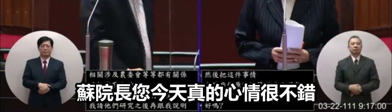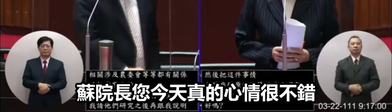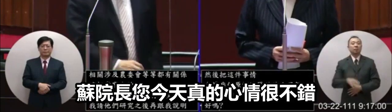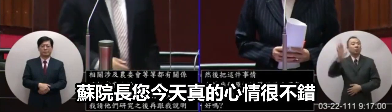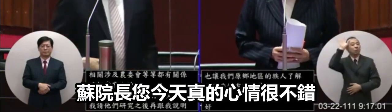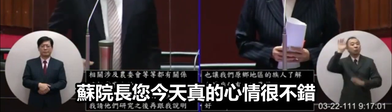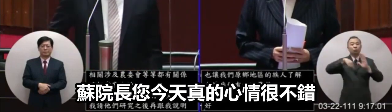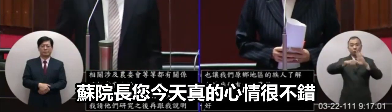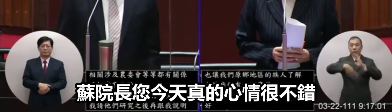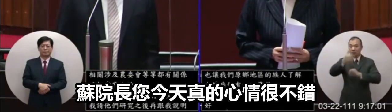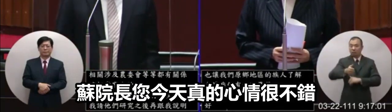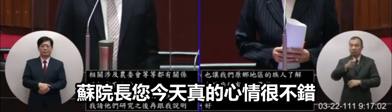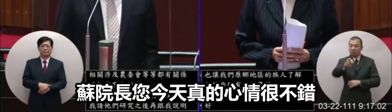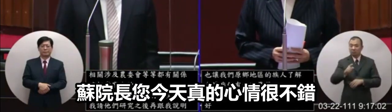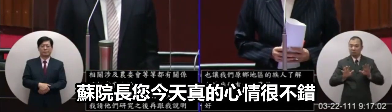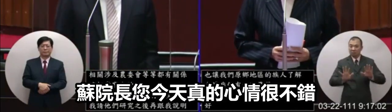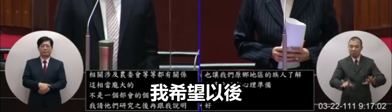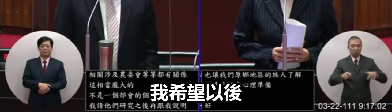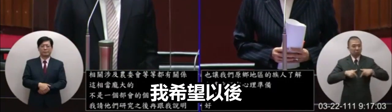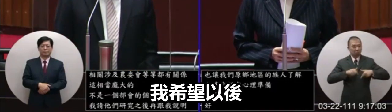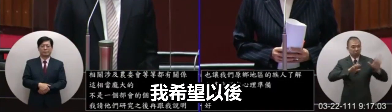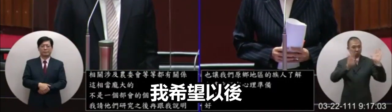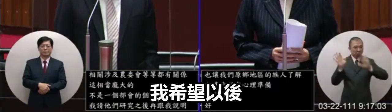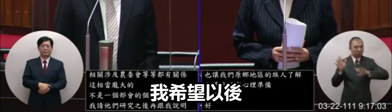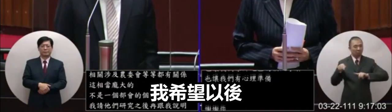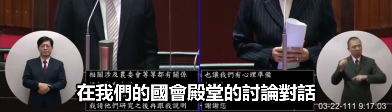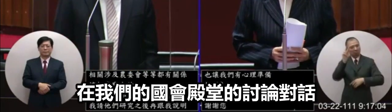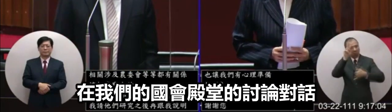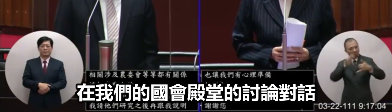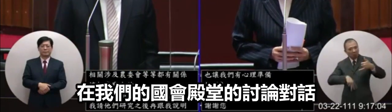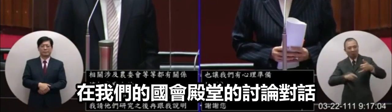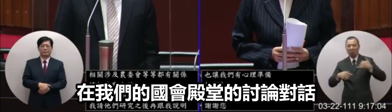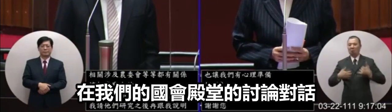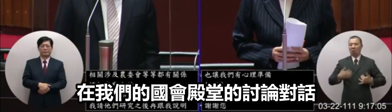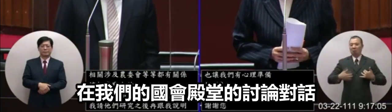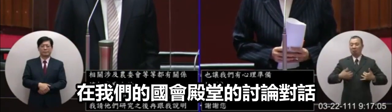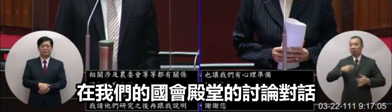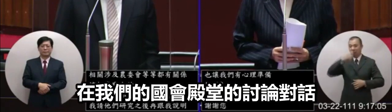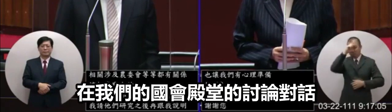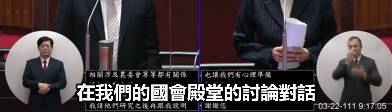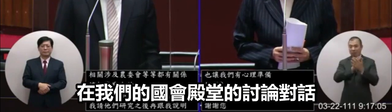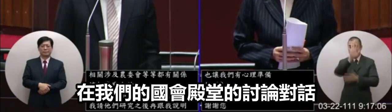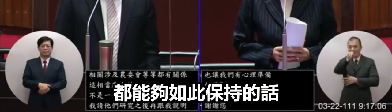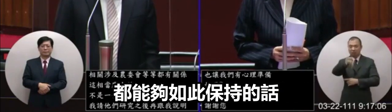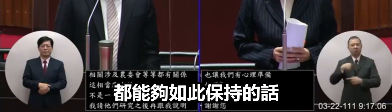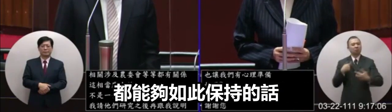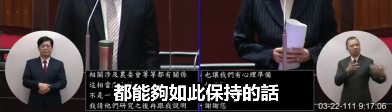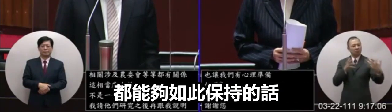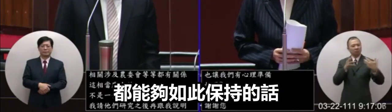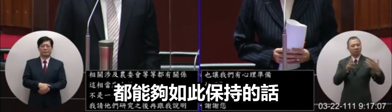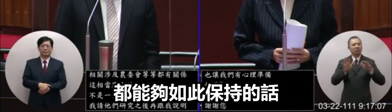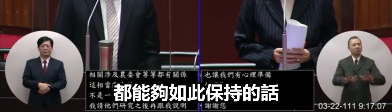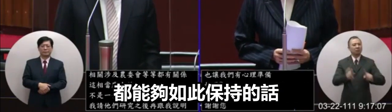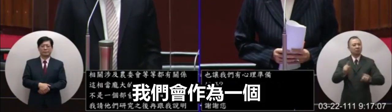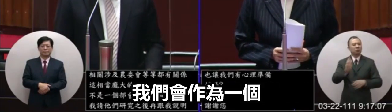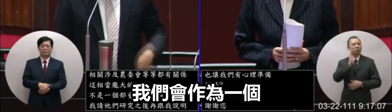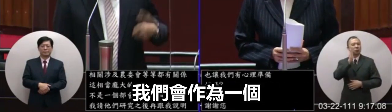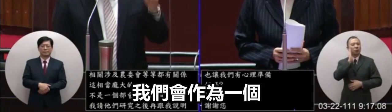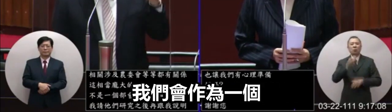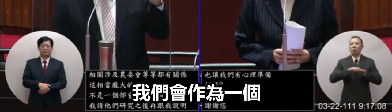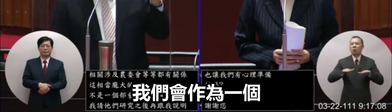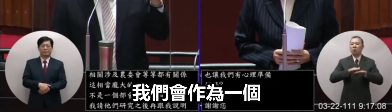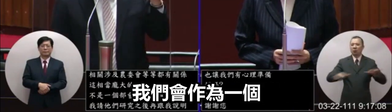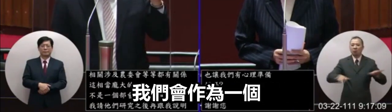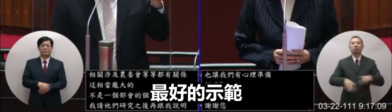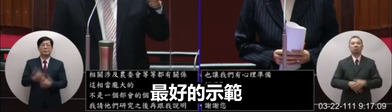这个苏院长，您今天真的心情很不错。我希望呢，以后在我们的国会殿堂的讨论对话都能够如此保持的话，